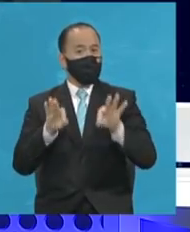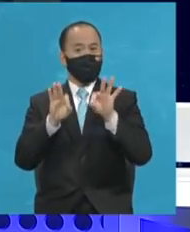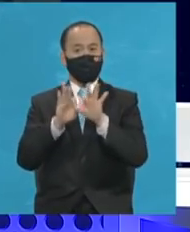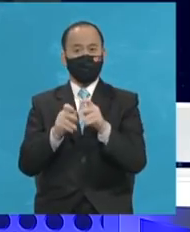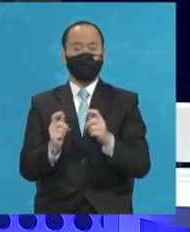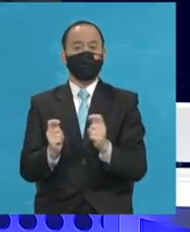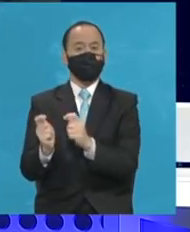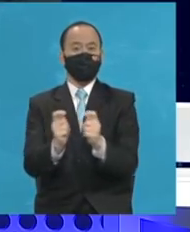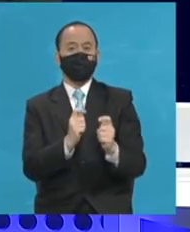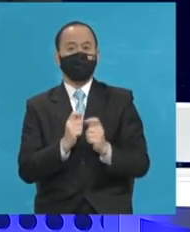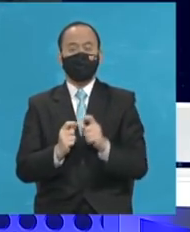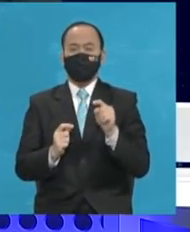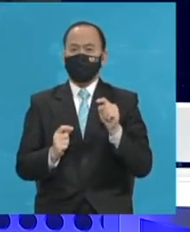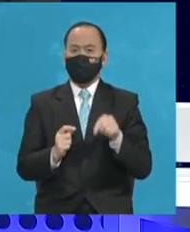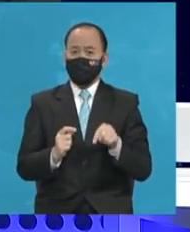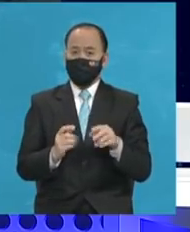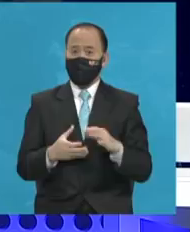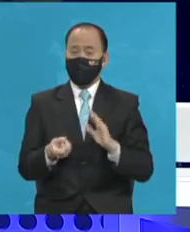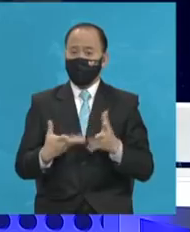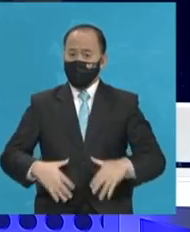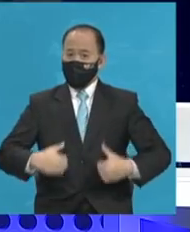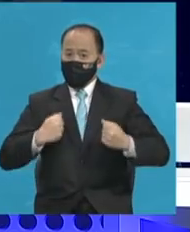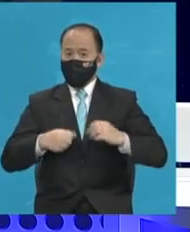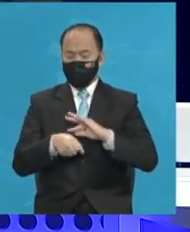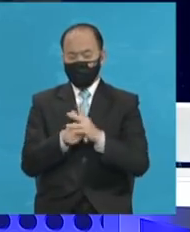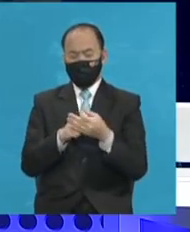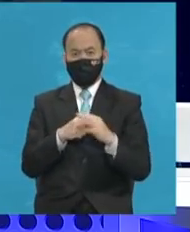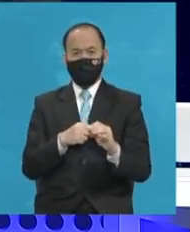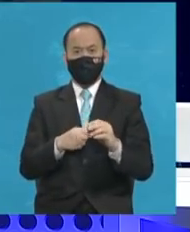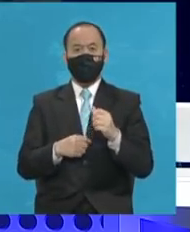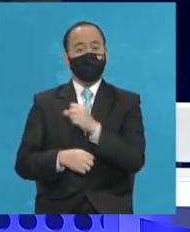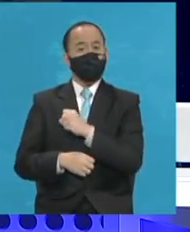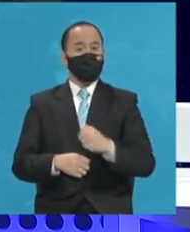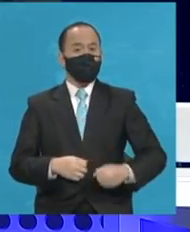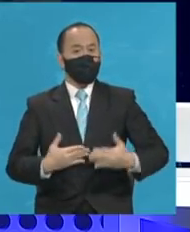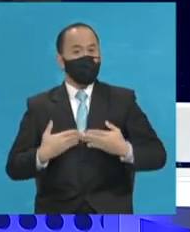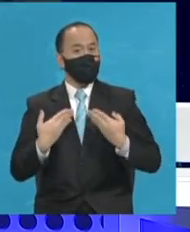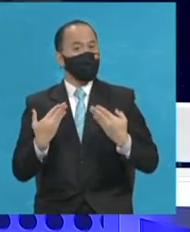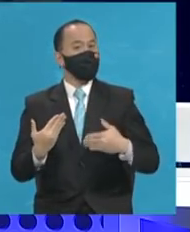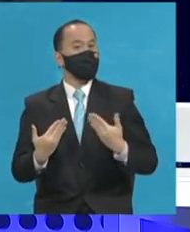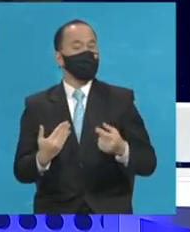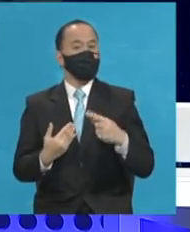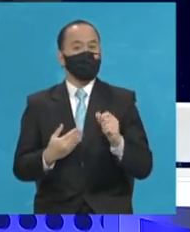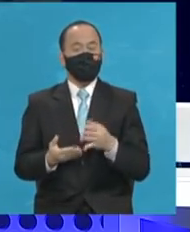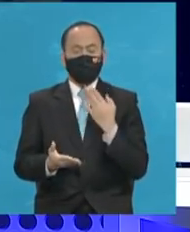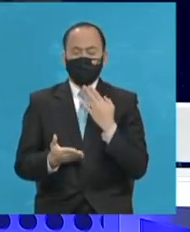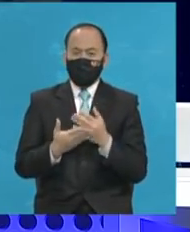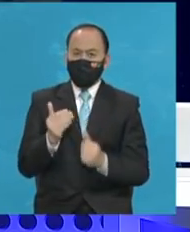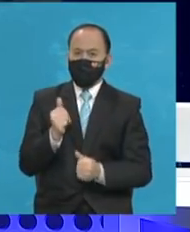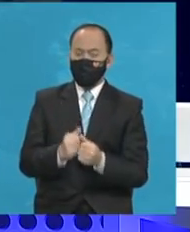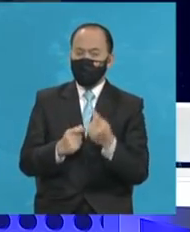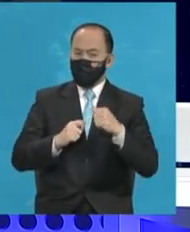berhadapan dengan cabaran Pembina intim Baginda berbesar hati dengan perkembangan sangat baik terus ditunjukkan